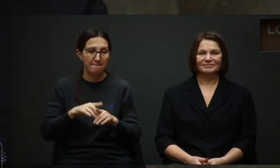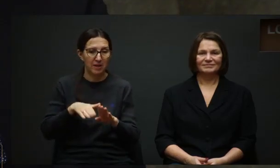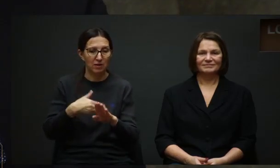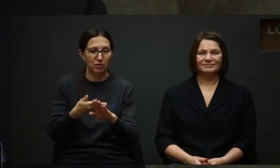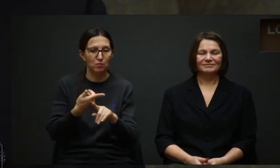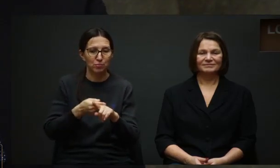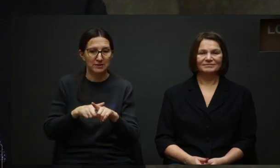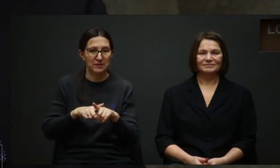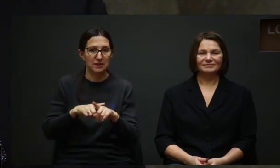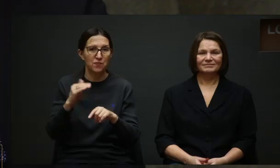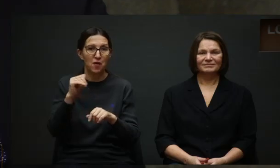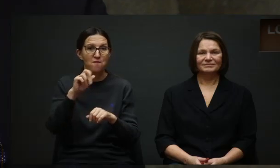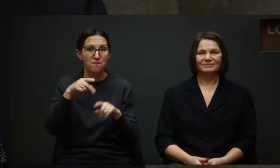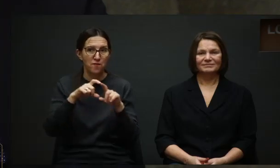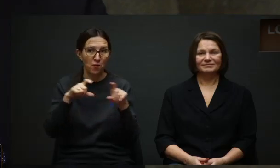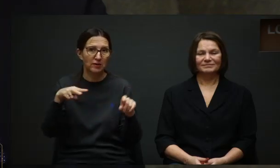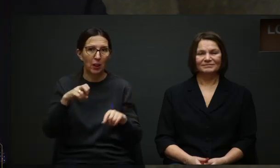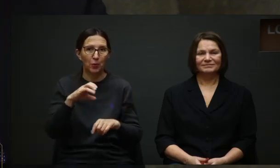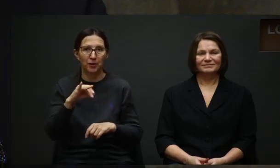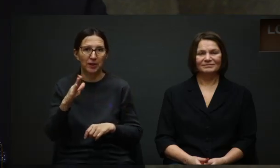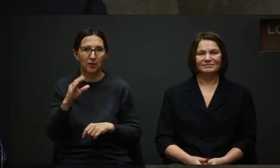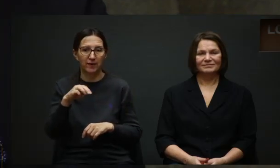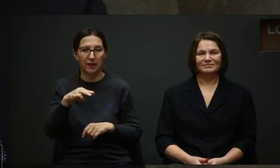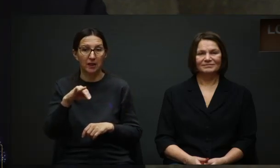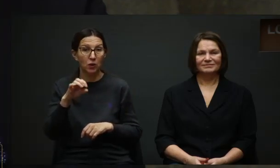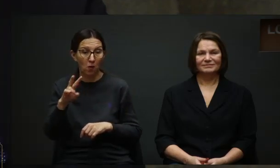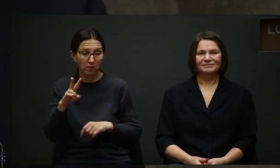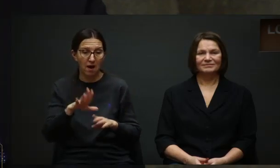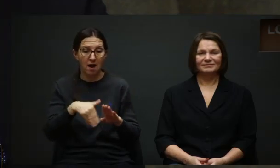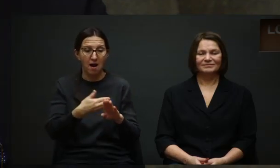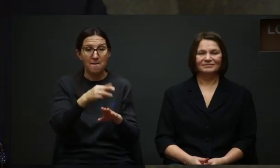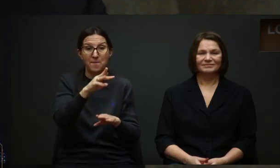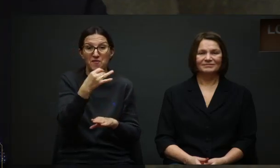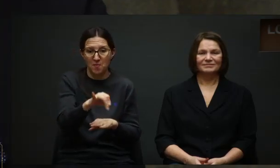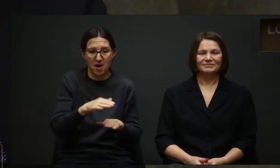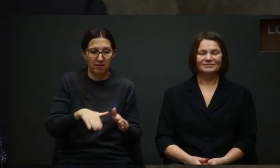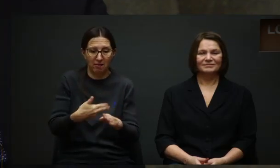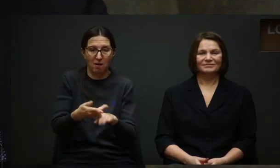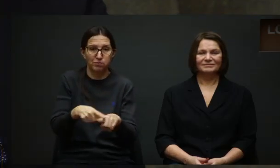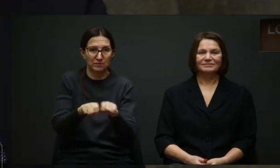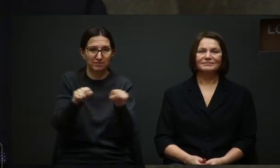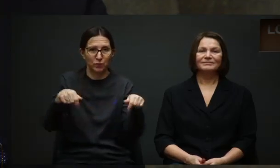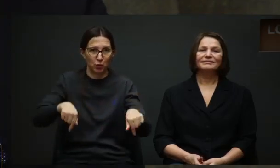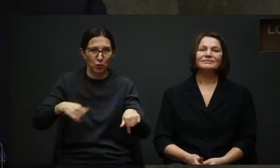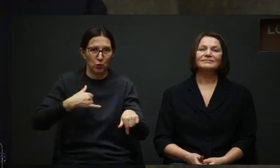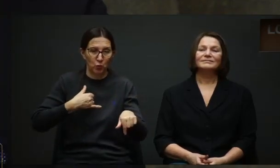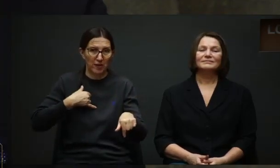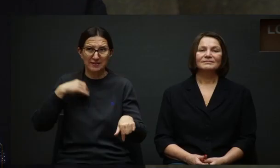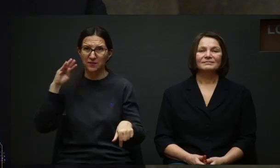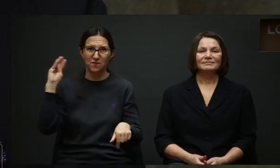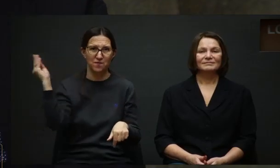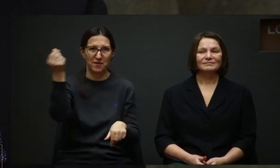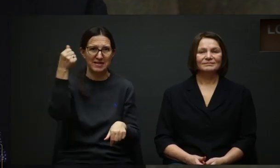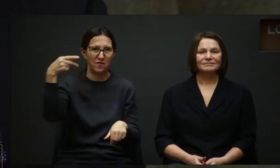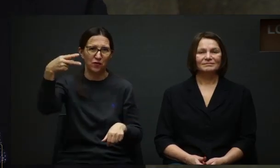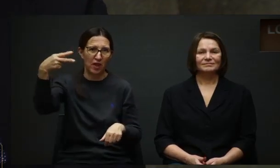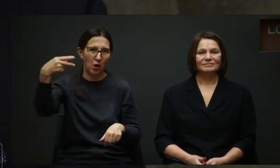«Метон» 31 мая будущего года. Это будет очень сложный проект, который займет весь второй этаж